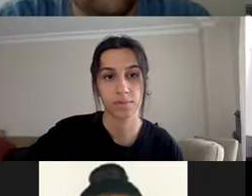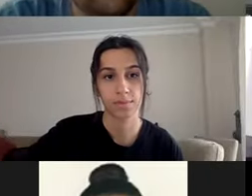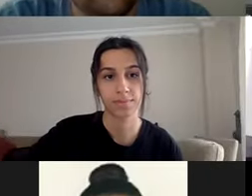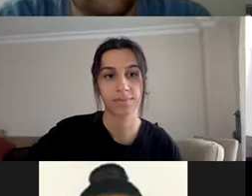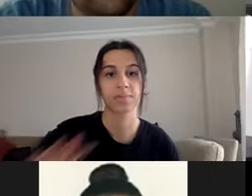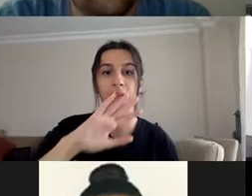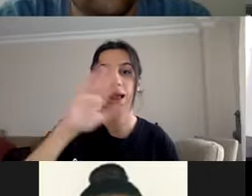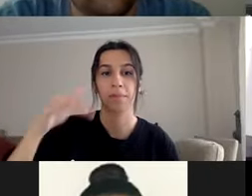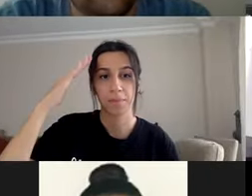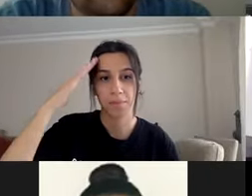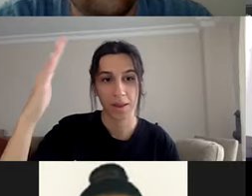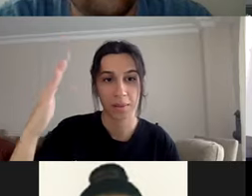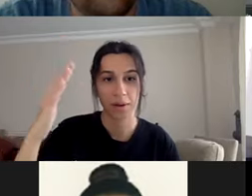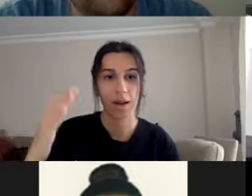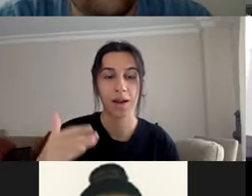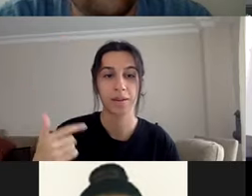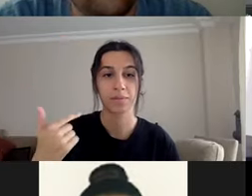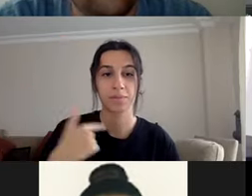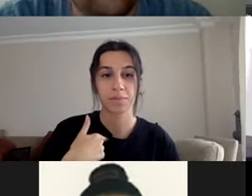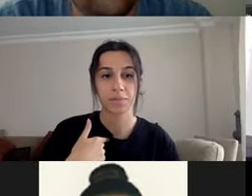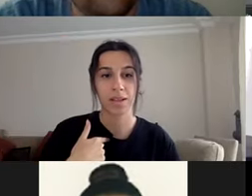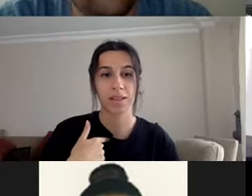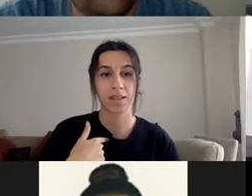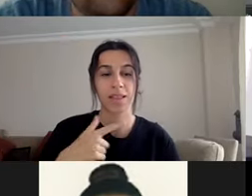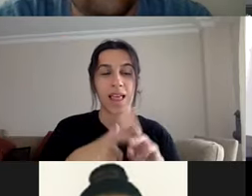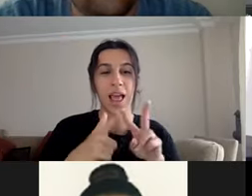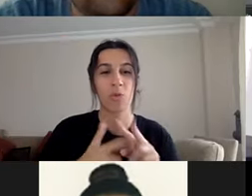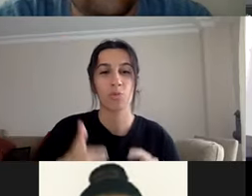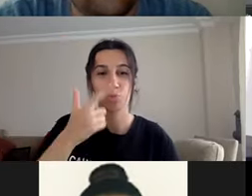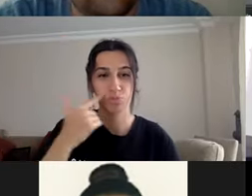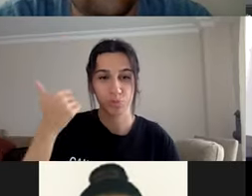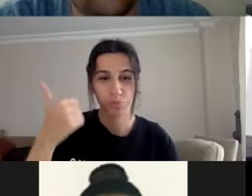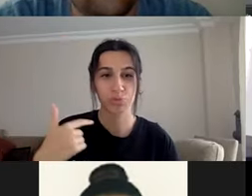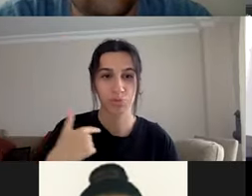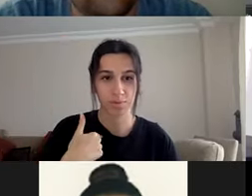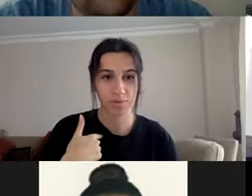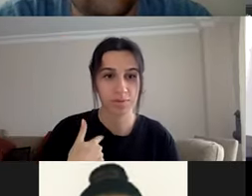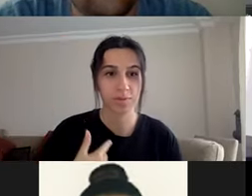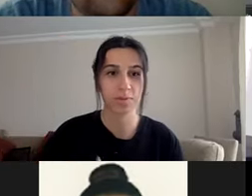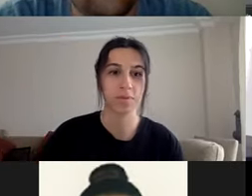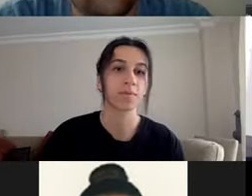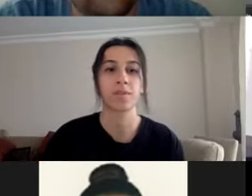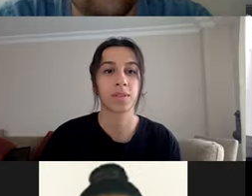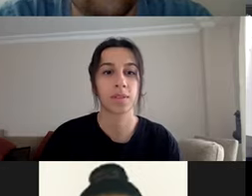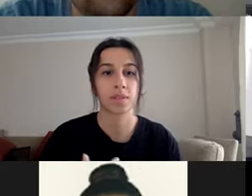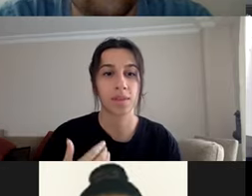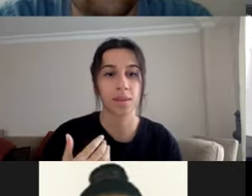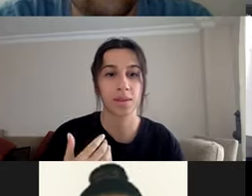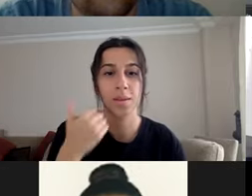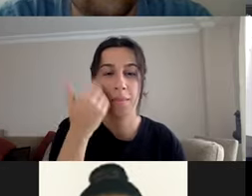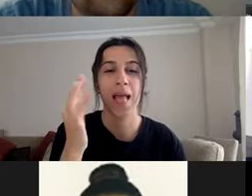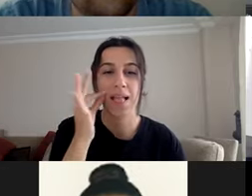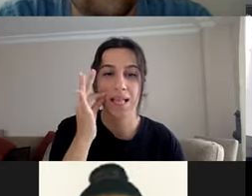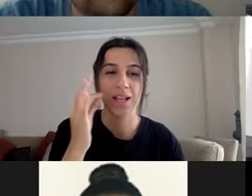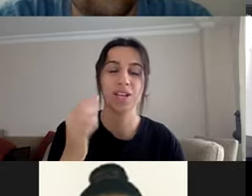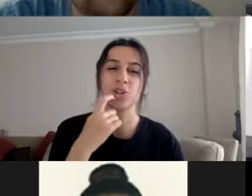Herkese merhaba. Ben En Uygar Müdürü Doktor Resa Aydın. Beyaz tenli, orta